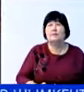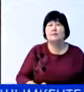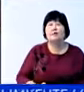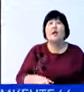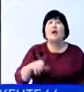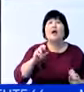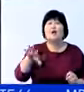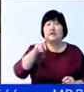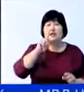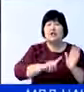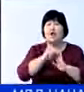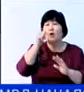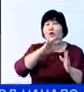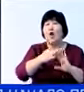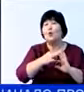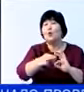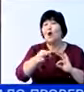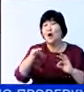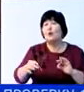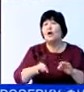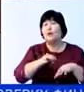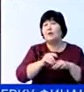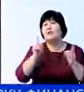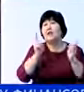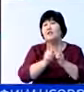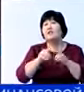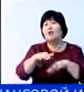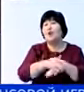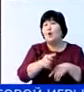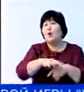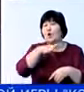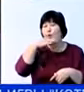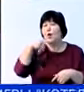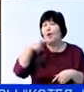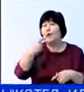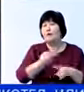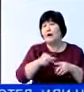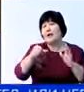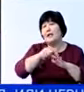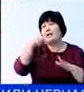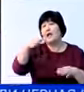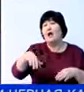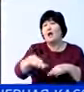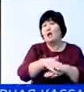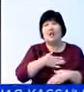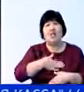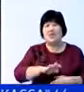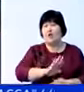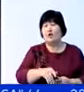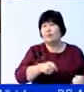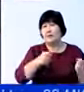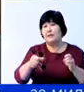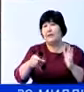Как вы знаете, с начала года в аульных округах проводятся встречи с народом и очень много критики по электричеству. Народ недоволен